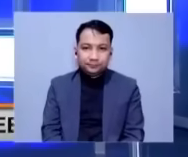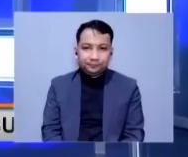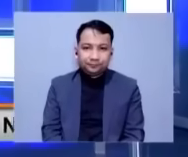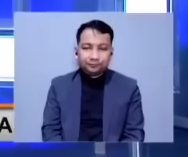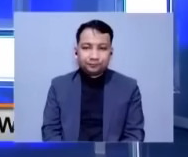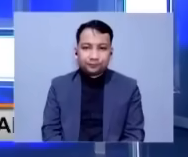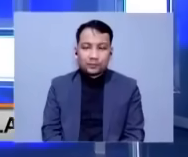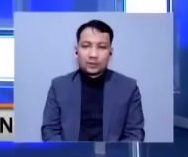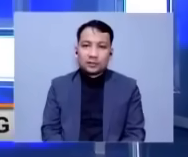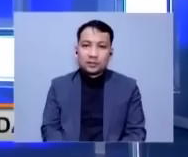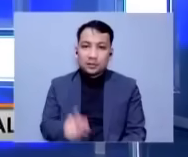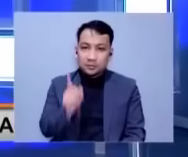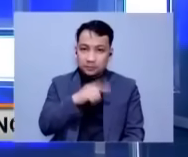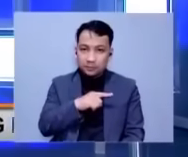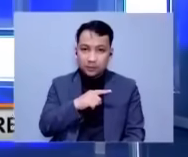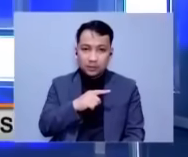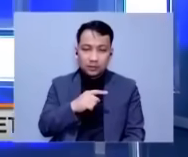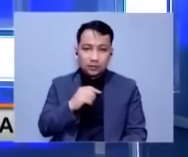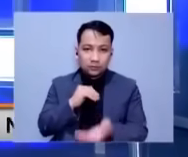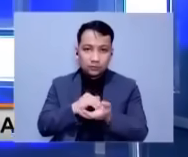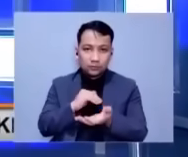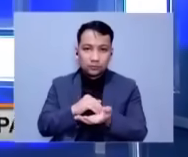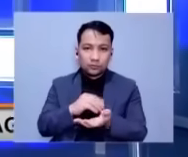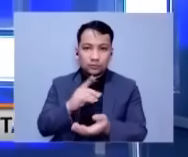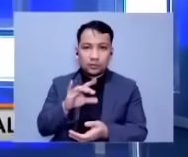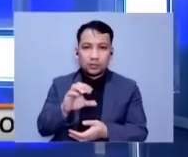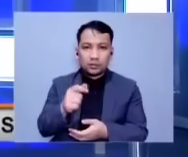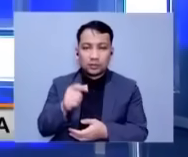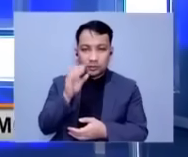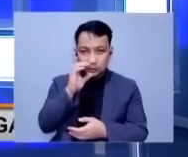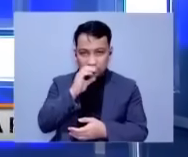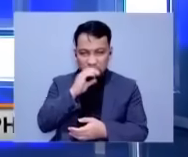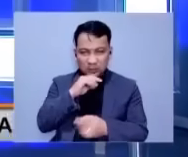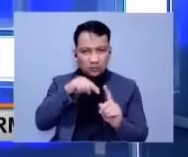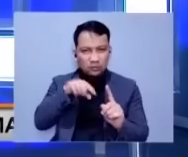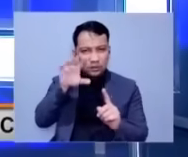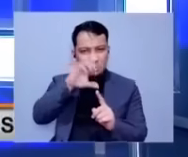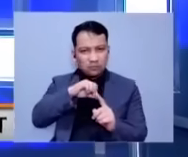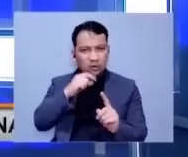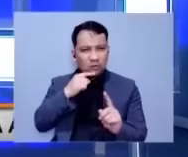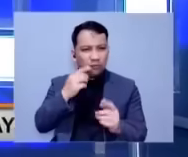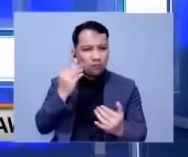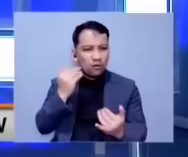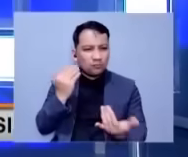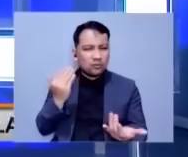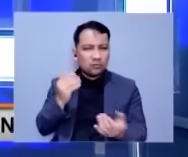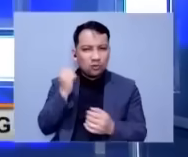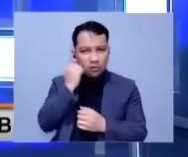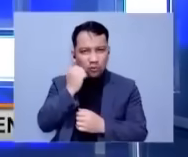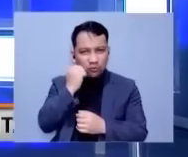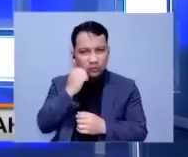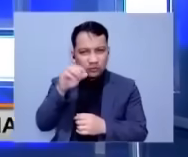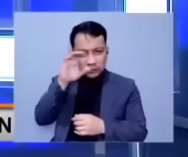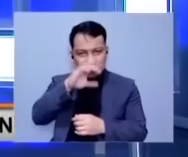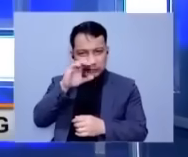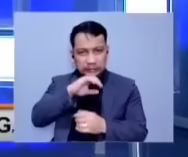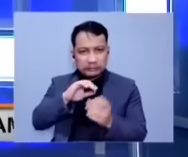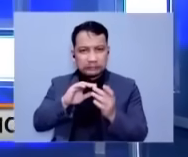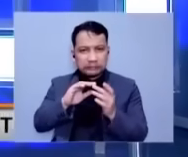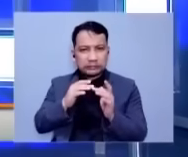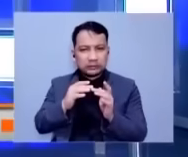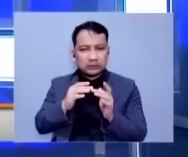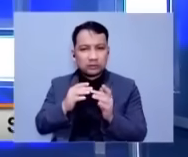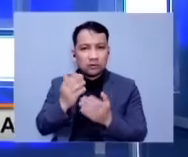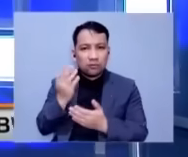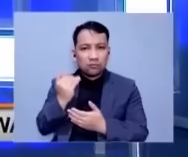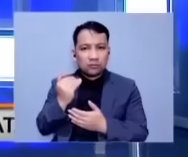Pistadong peking doktor sa Dalagete, Cebu, na ginala kasi mga katrabaho niya dahil panay ang pagsesearch niya online sa tuwing